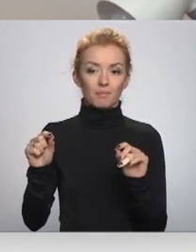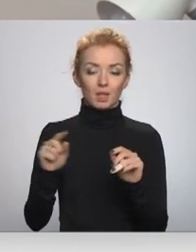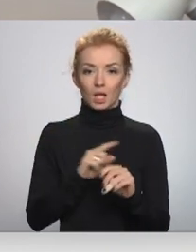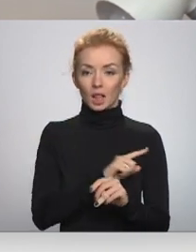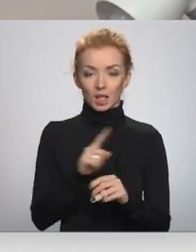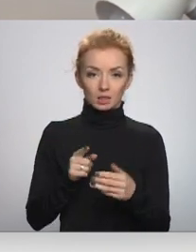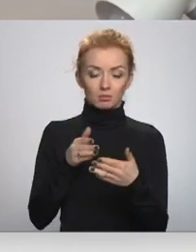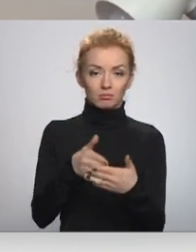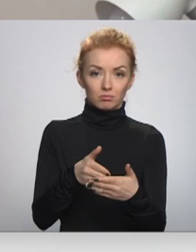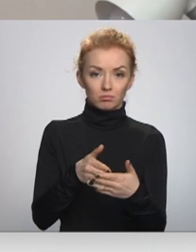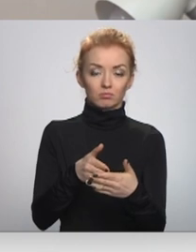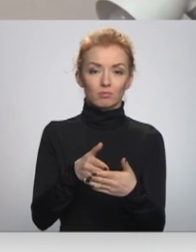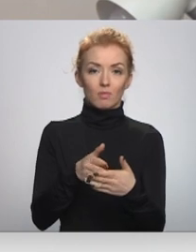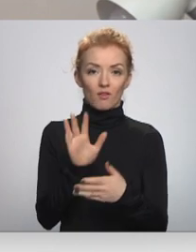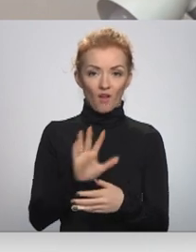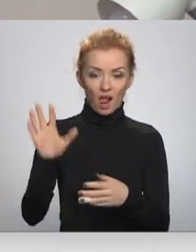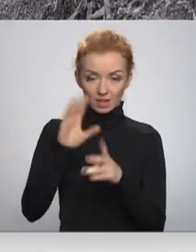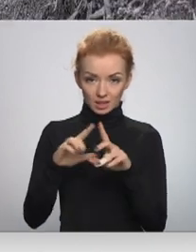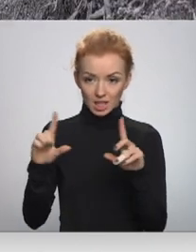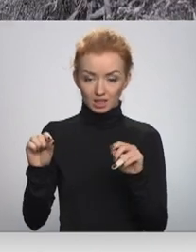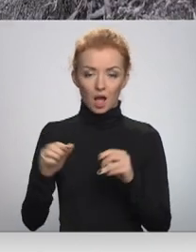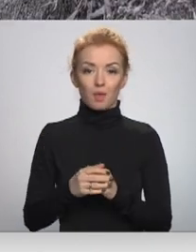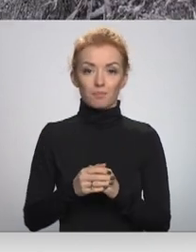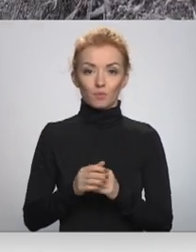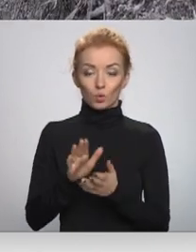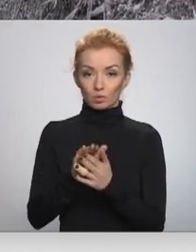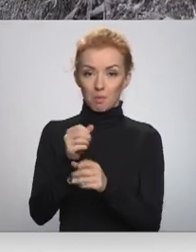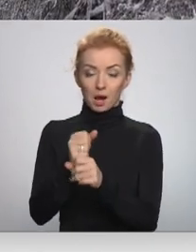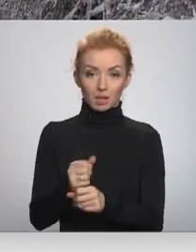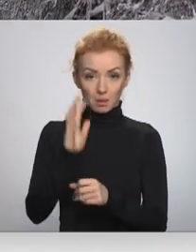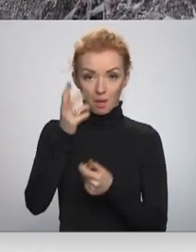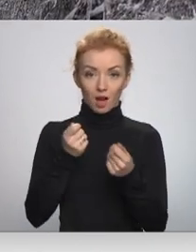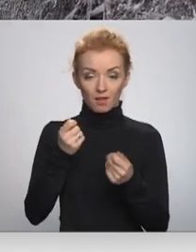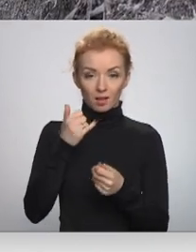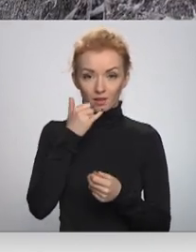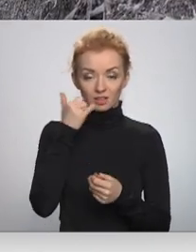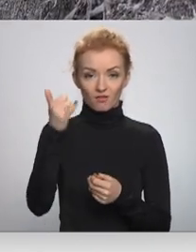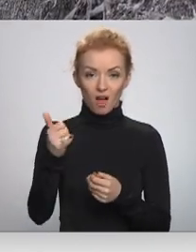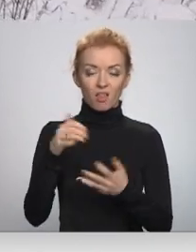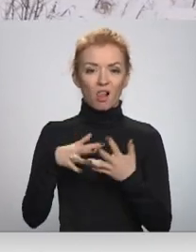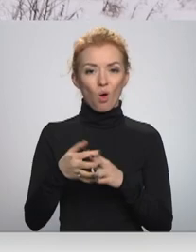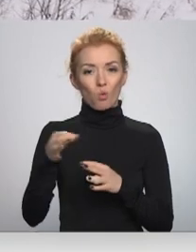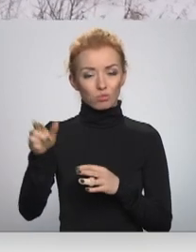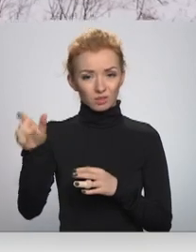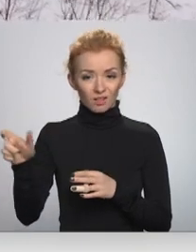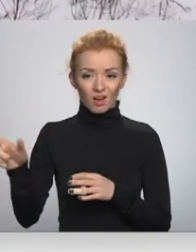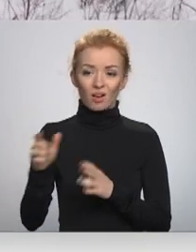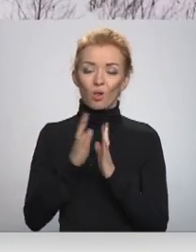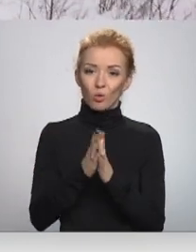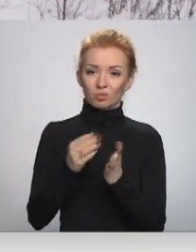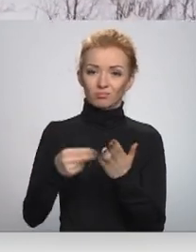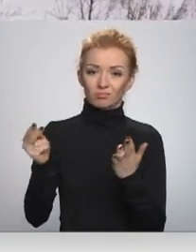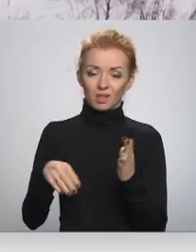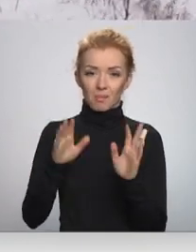līdz valsts iestādēm. Uz pagasta pārvaldi zvana viencētu iedzīvotāji, kuri vēlas slēgt līgumu